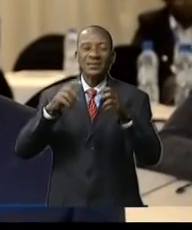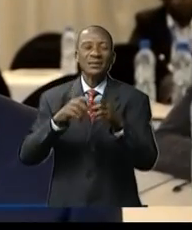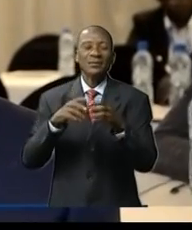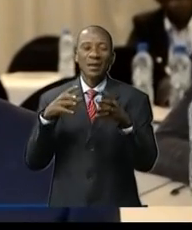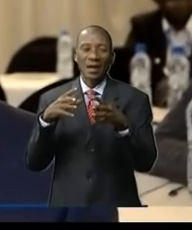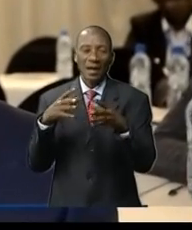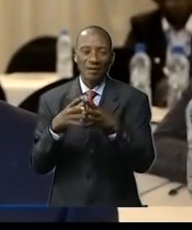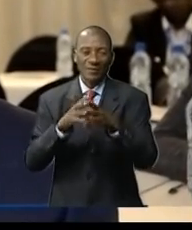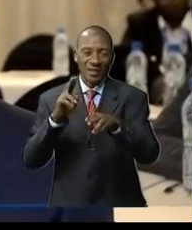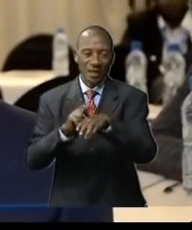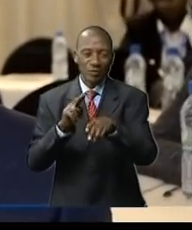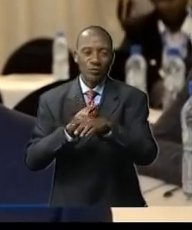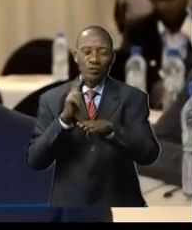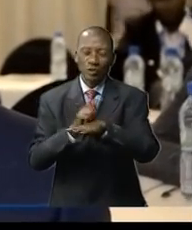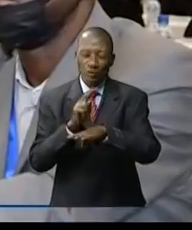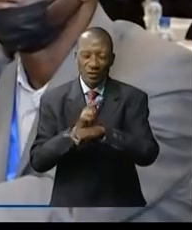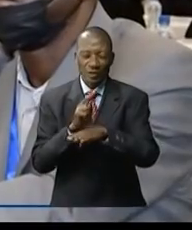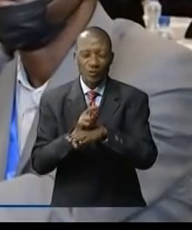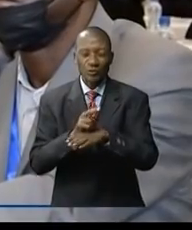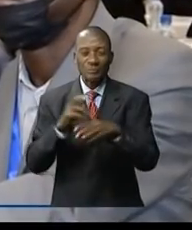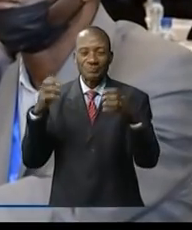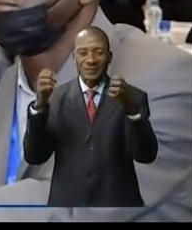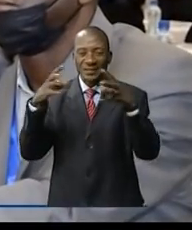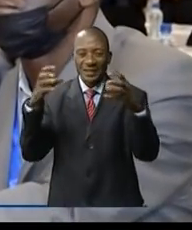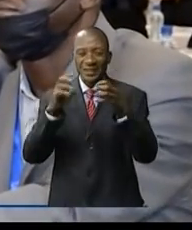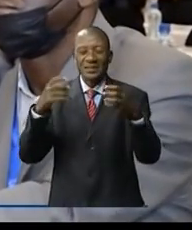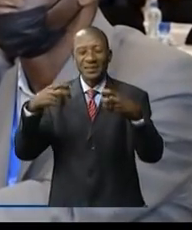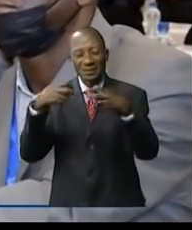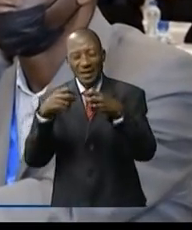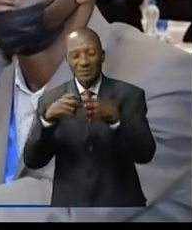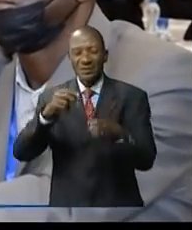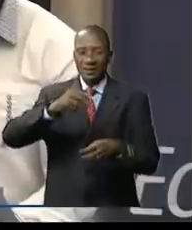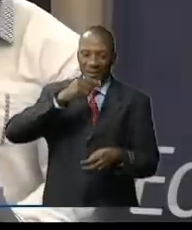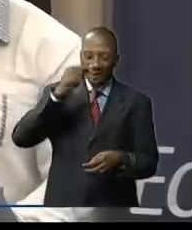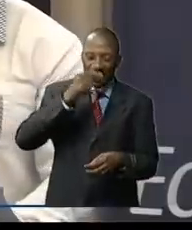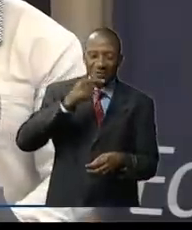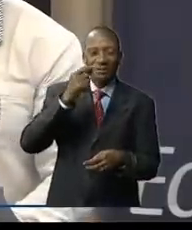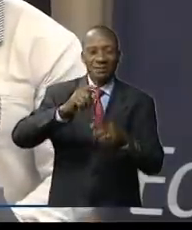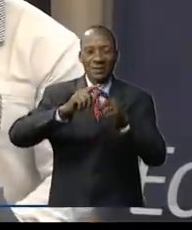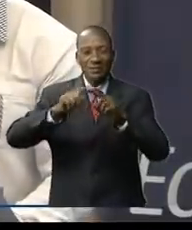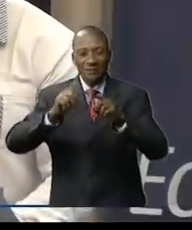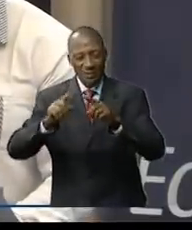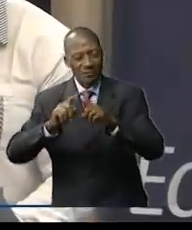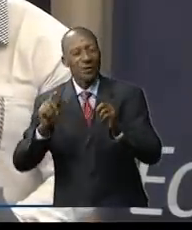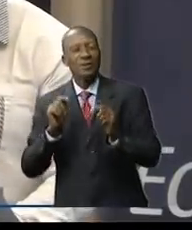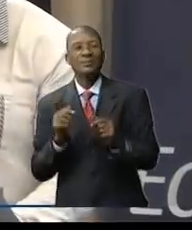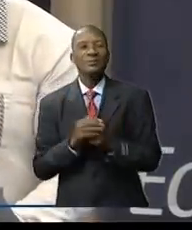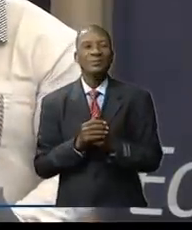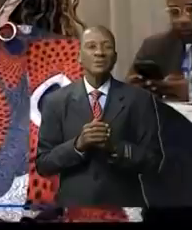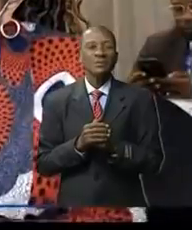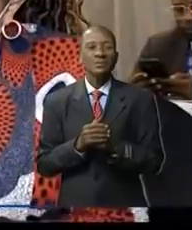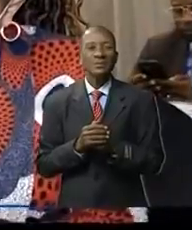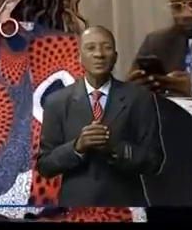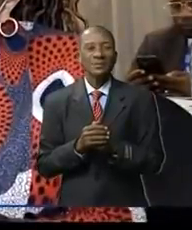l'utilisation des énergies fossiles épuisables et émettrices des gaz à effet de serre vers un bouquet énergétique donnant la part